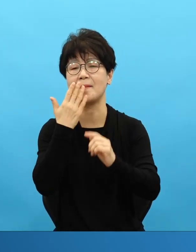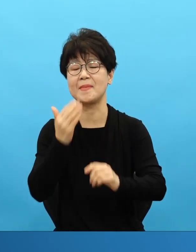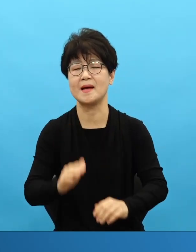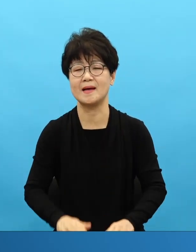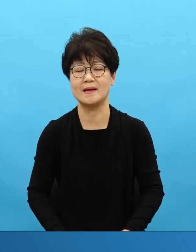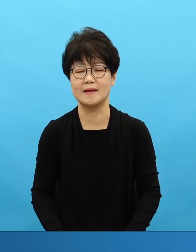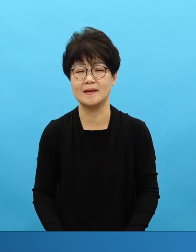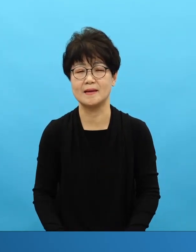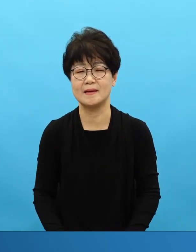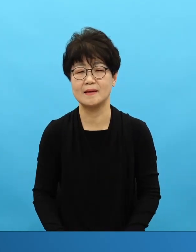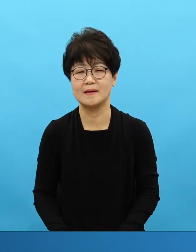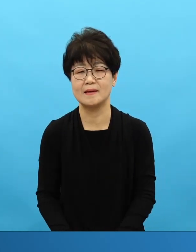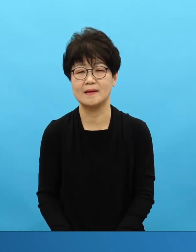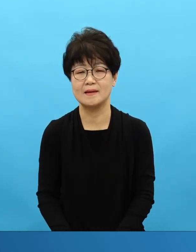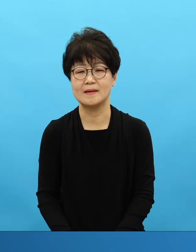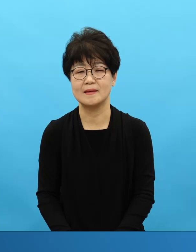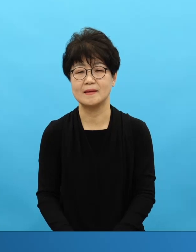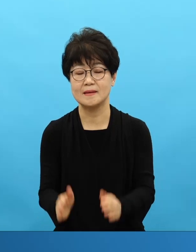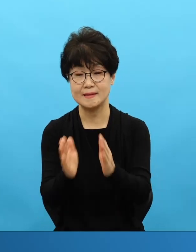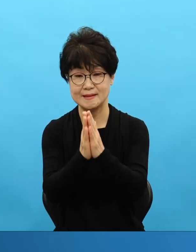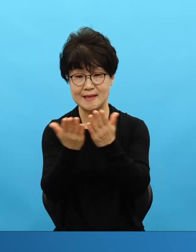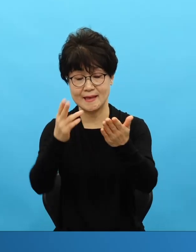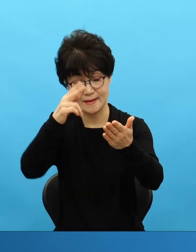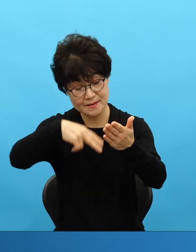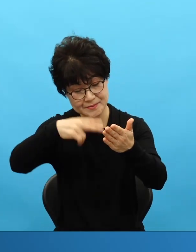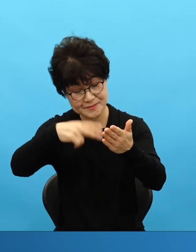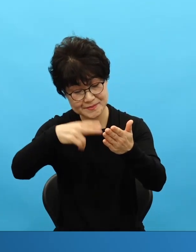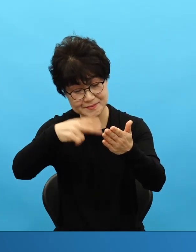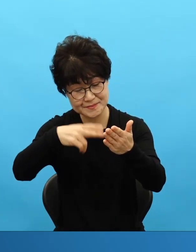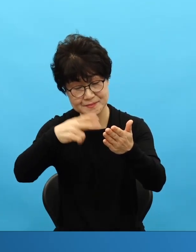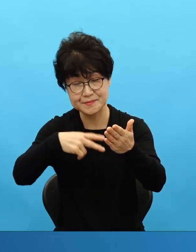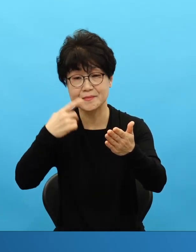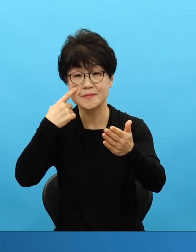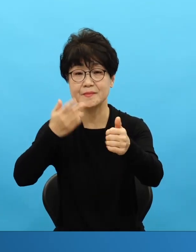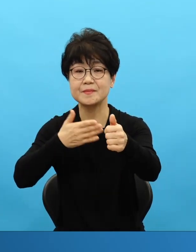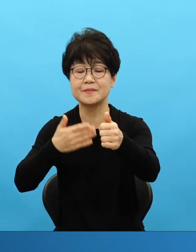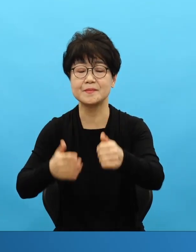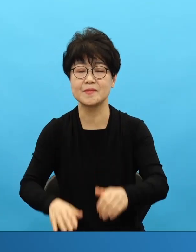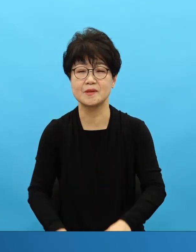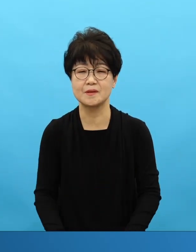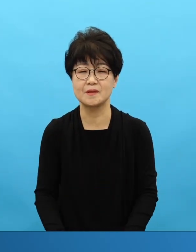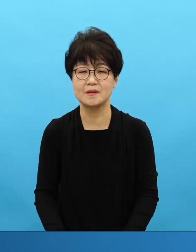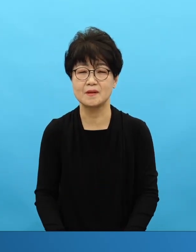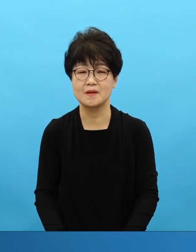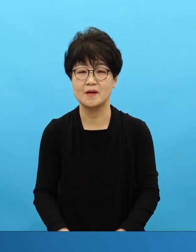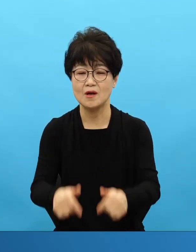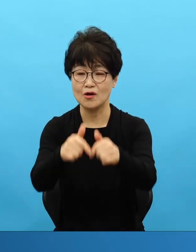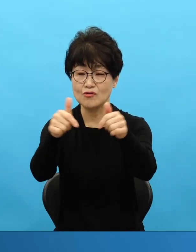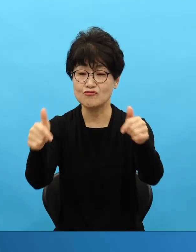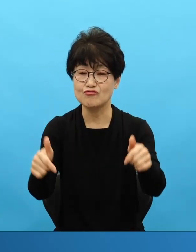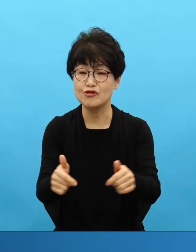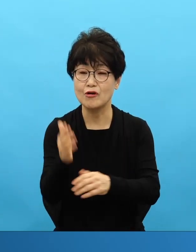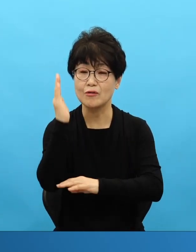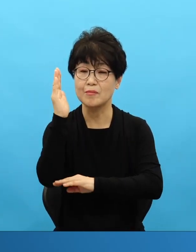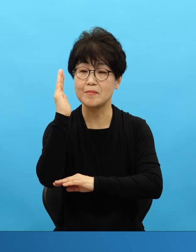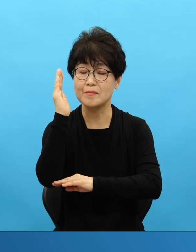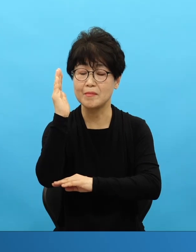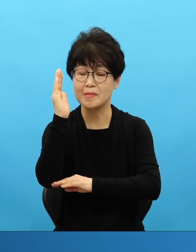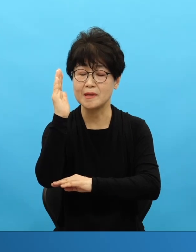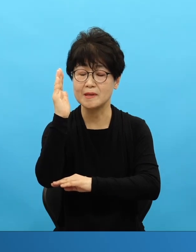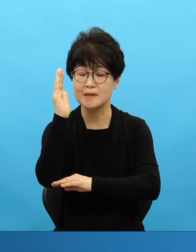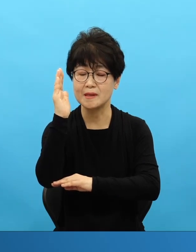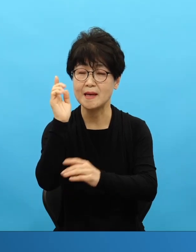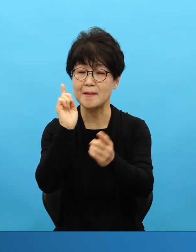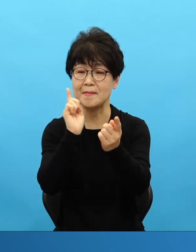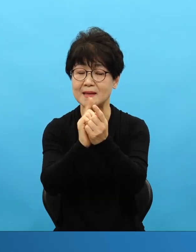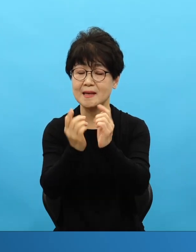본문은 성경 여러분 나중에 읽어보면 같이 구역공과 할 때나 만났을 때는 성경을 같이 찾아보고 읽는 게 좋아요. And so when you're met in